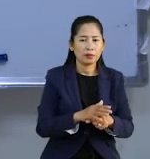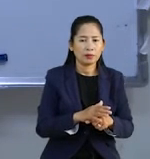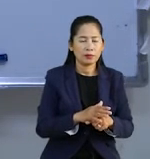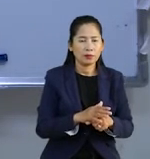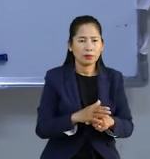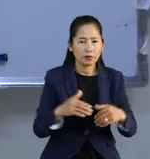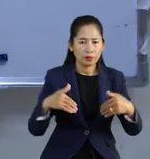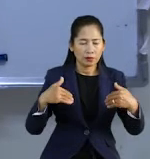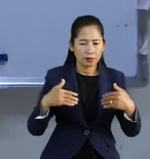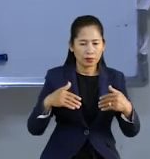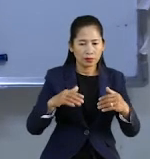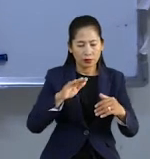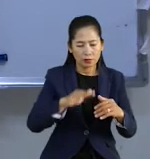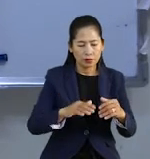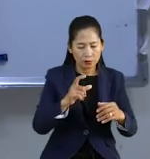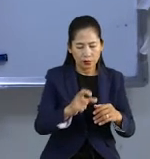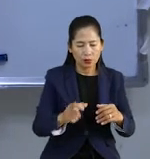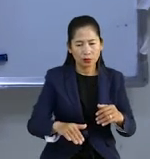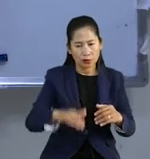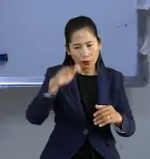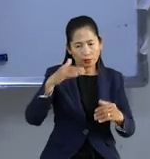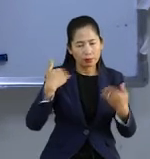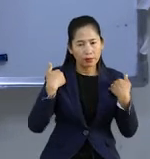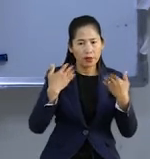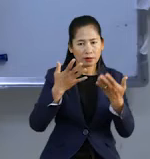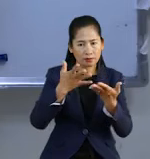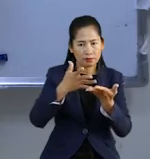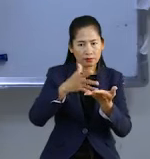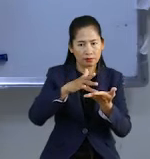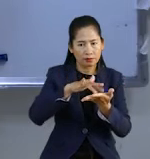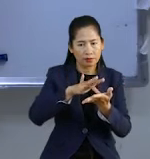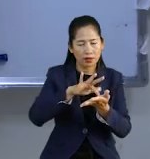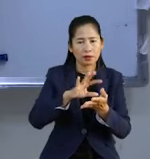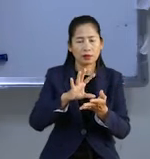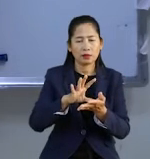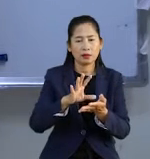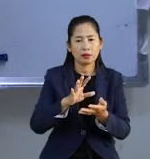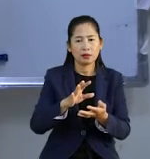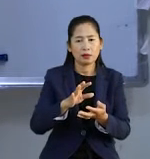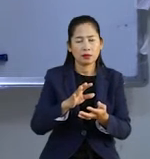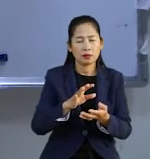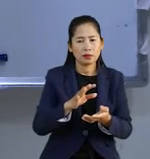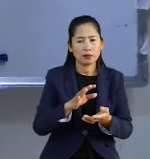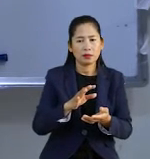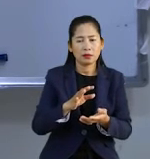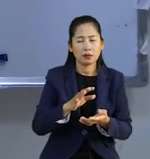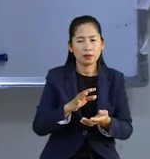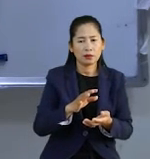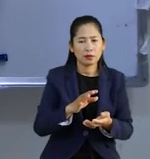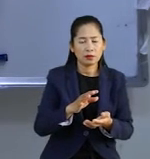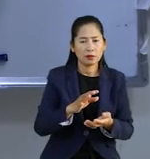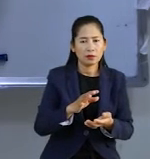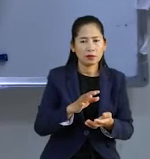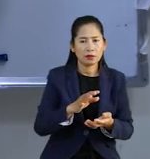เป็นไว้เมียนบันสมกวลคลวนบาทเมียนบันสมกวลคล